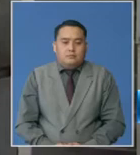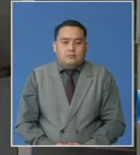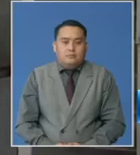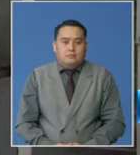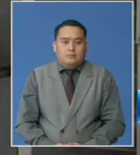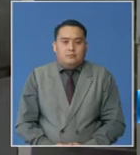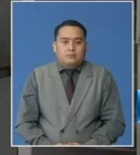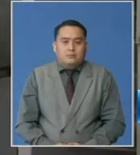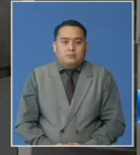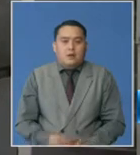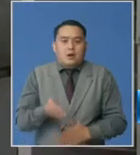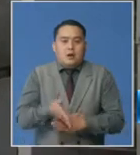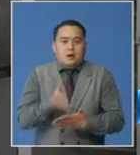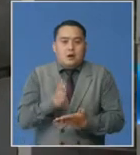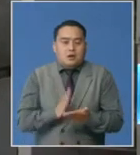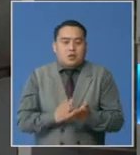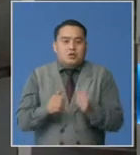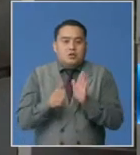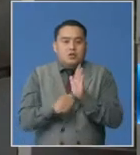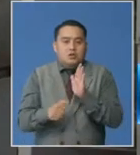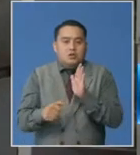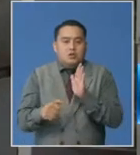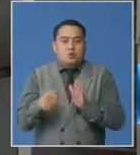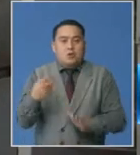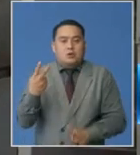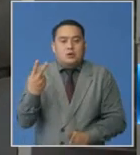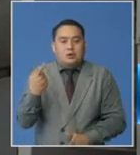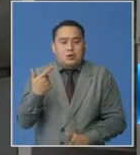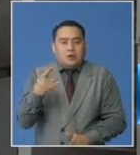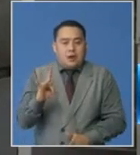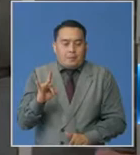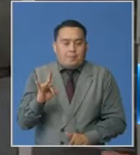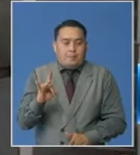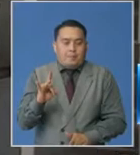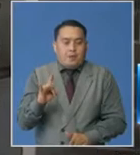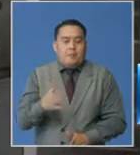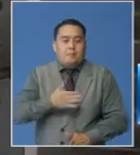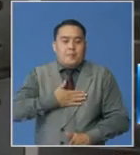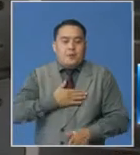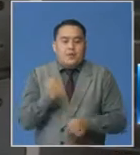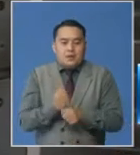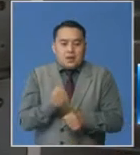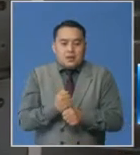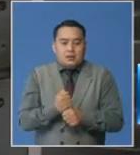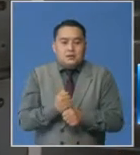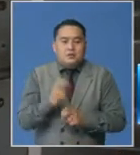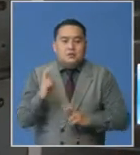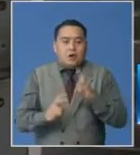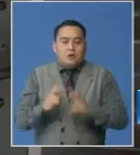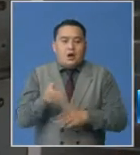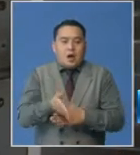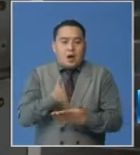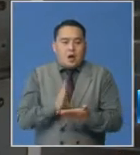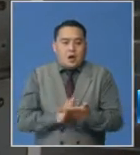На выходе у нас хлеб получается по 610, по 620 грамм. Кроме этого мы делаем, кроме заводского хлеба, мы делаем